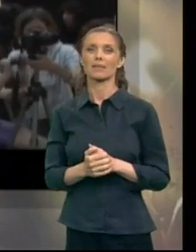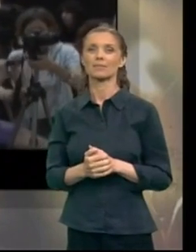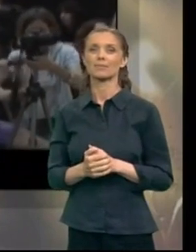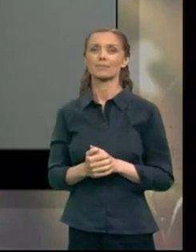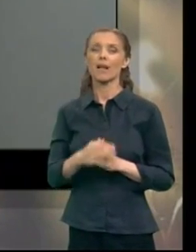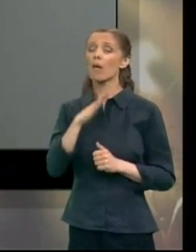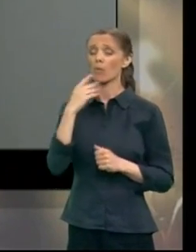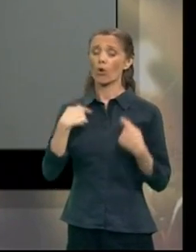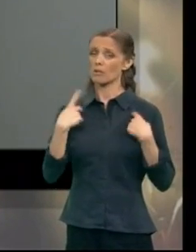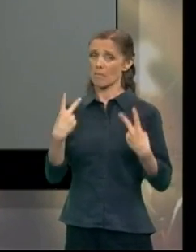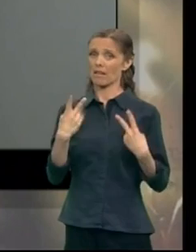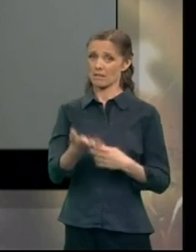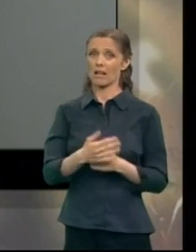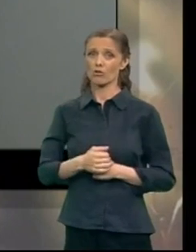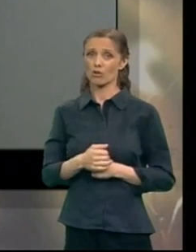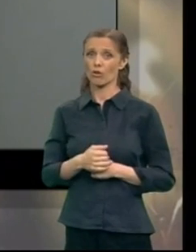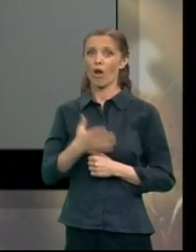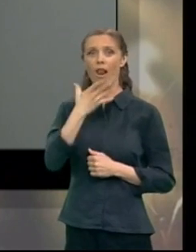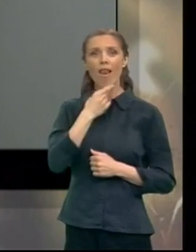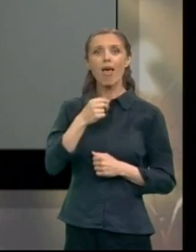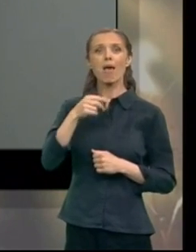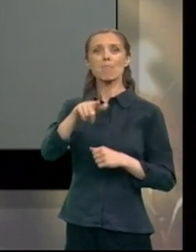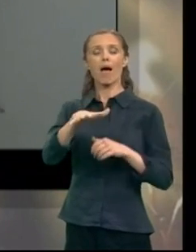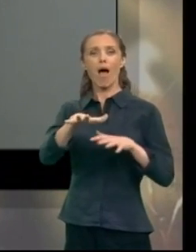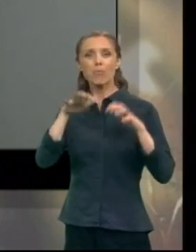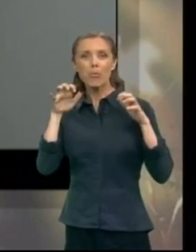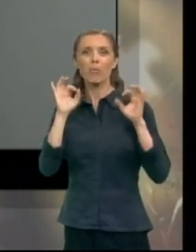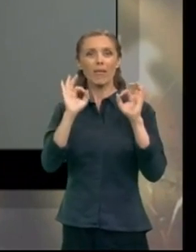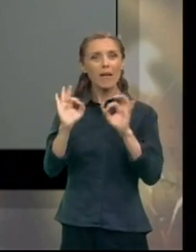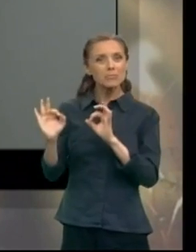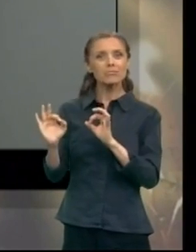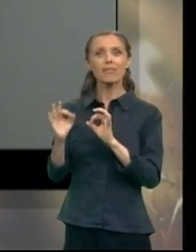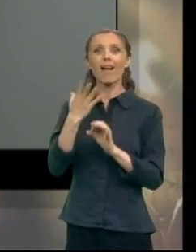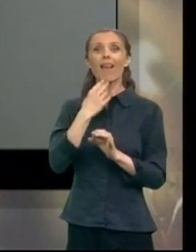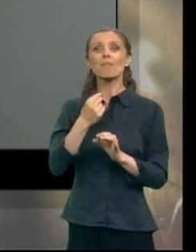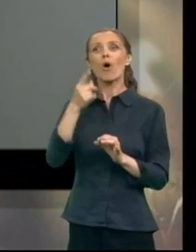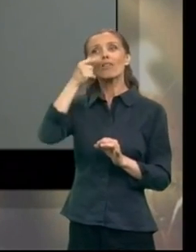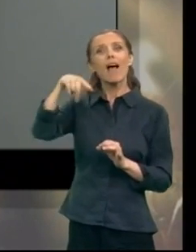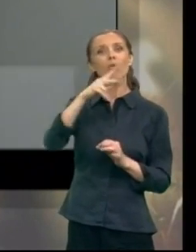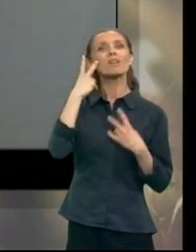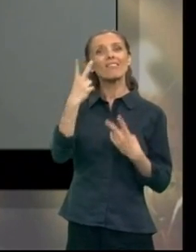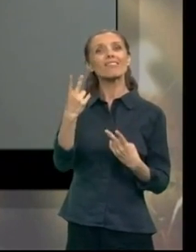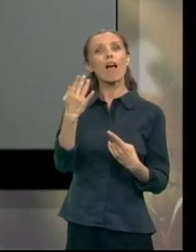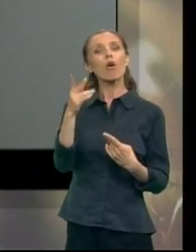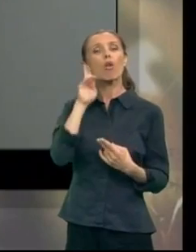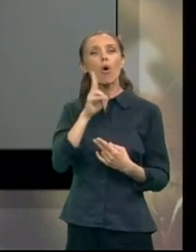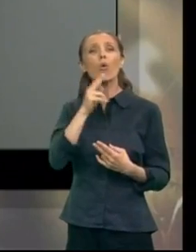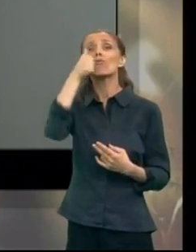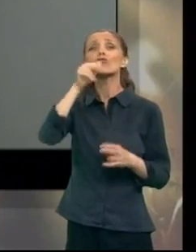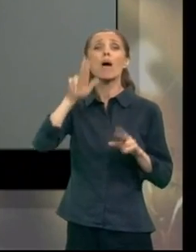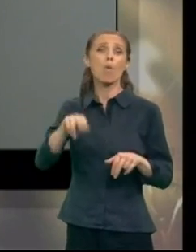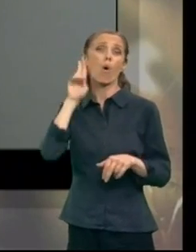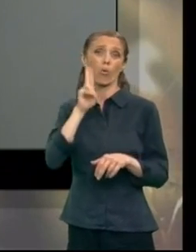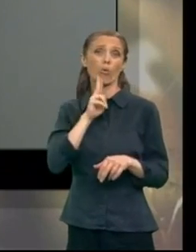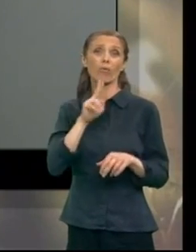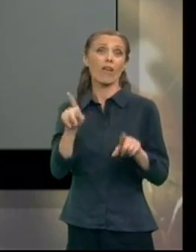To mi mnogo znači. Lepa je publika bila i lepo je da vide ljudi koliko gluvi i šta sve gluvi mogu,